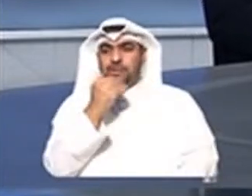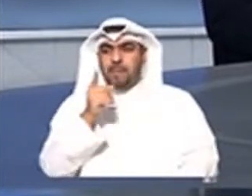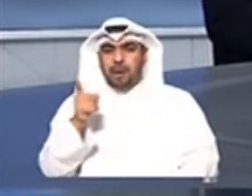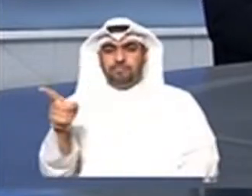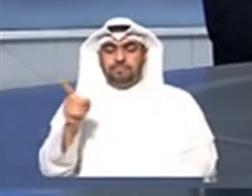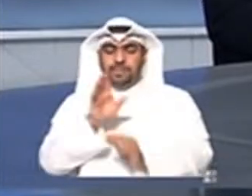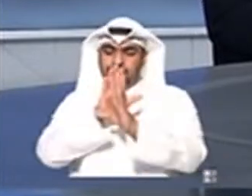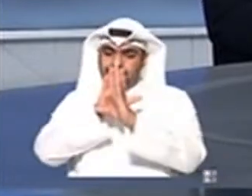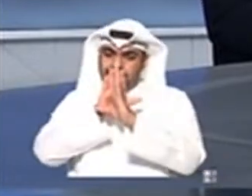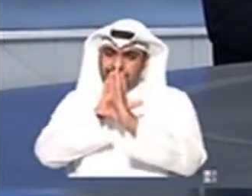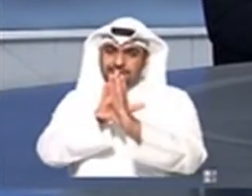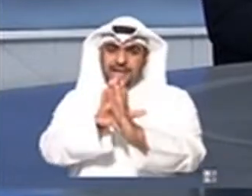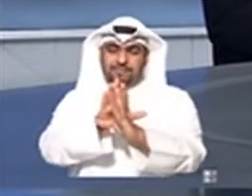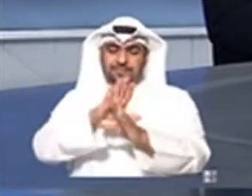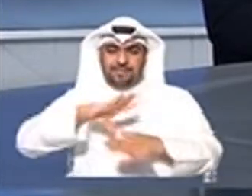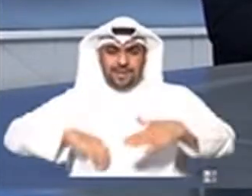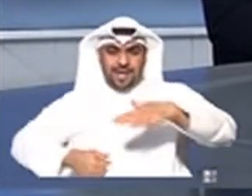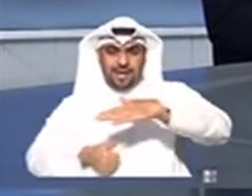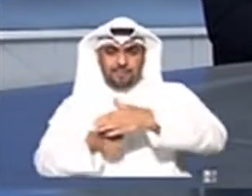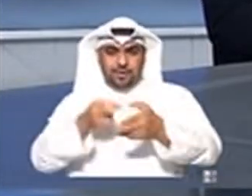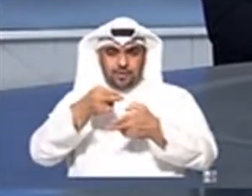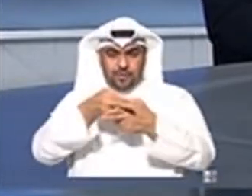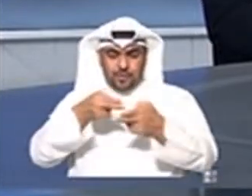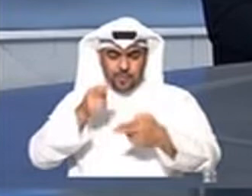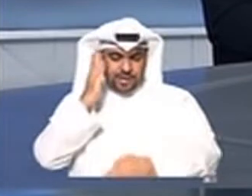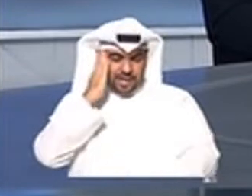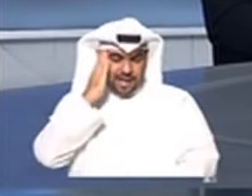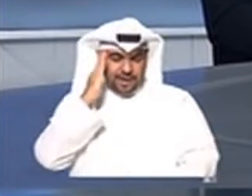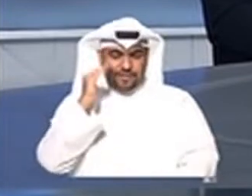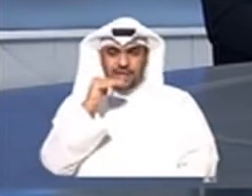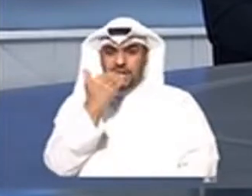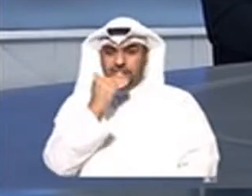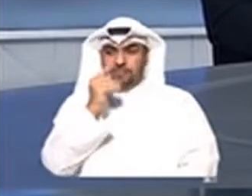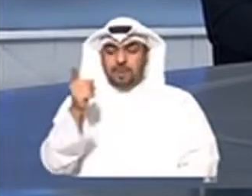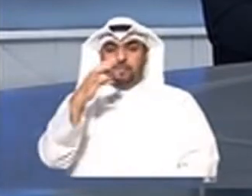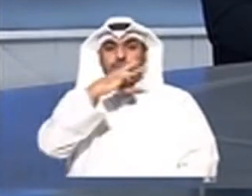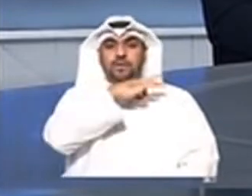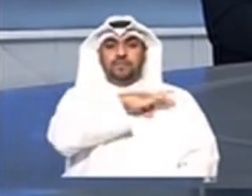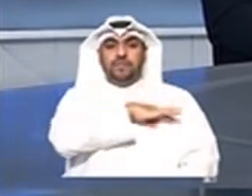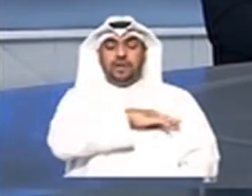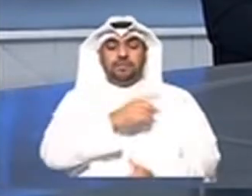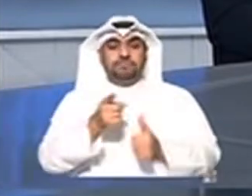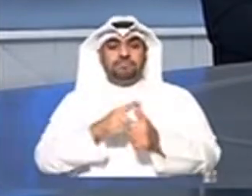إيمانا منه بأن الشباب هم الثروة الحقيقية التي لا تنضب.